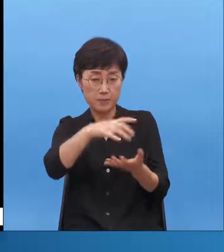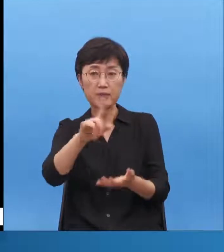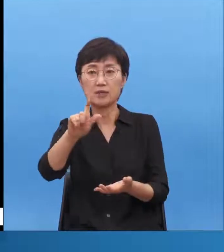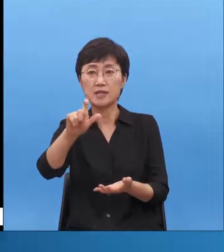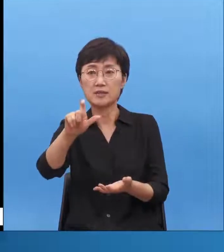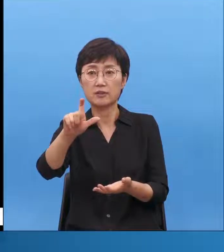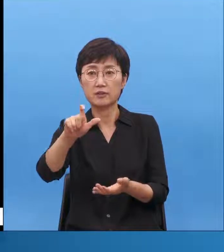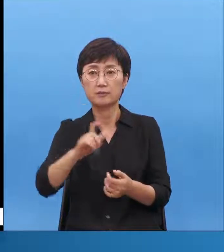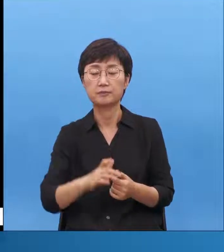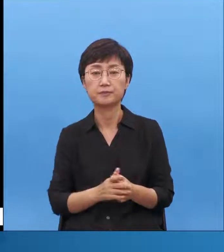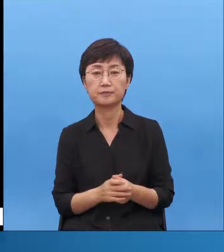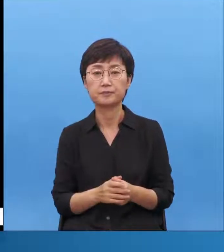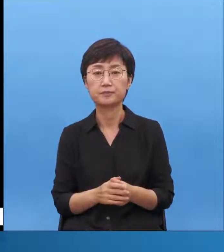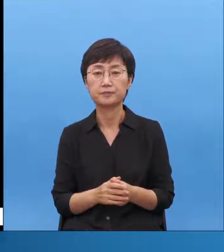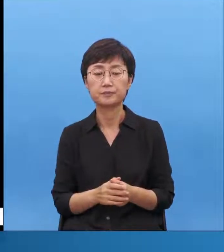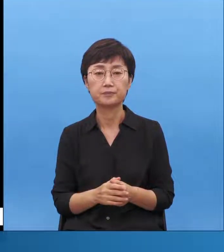전했습니다.